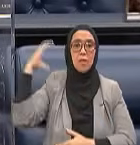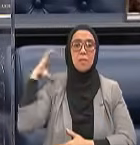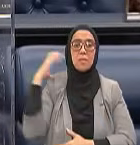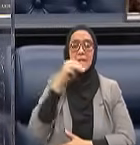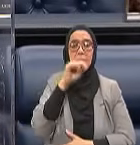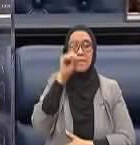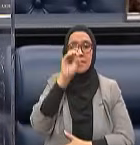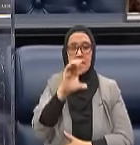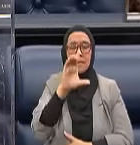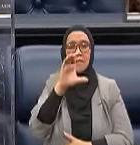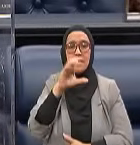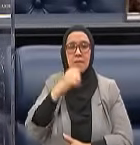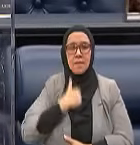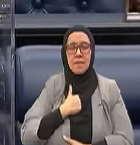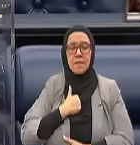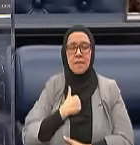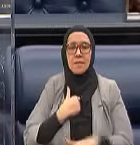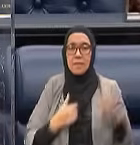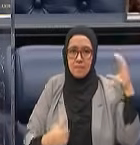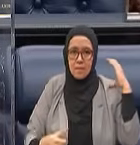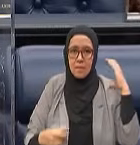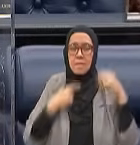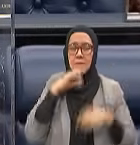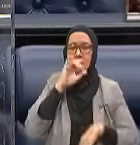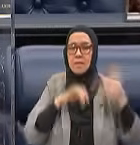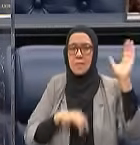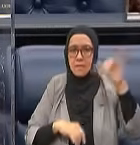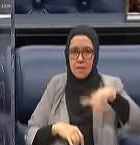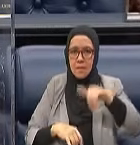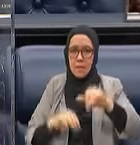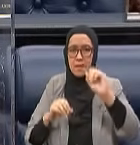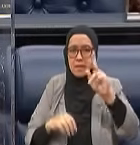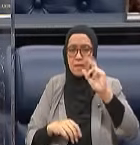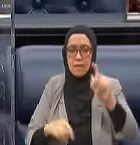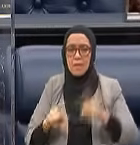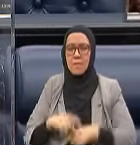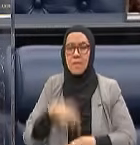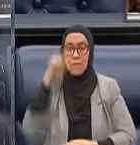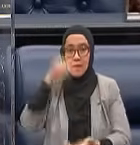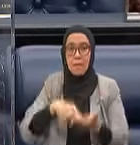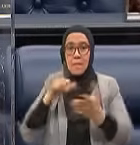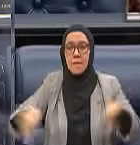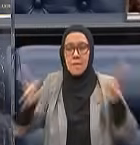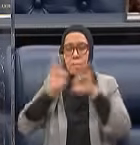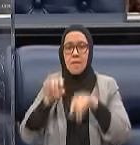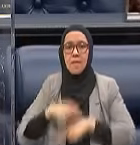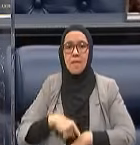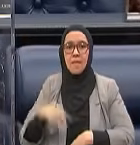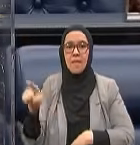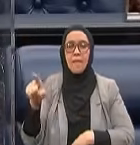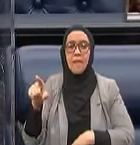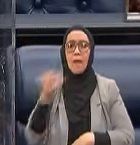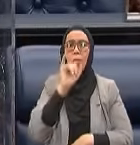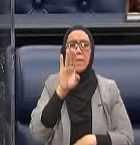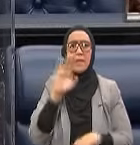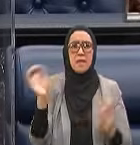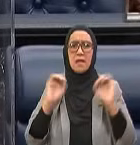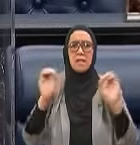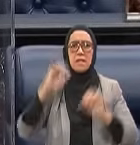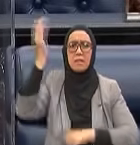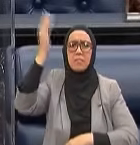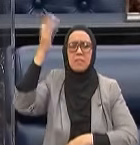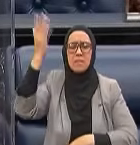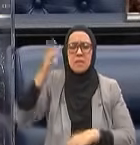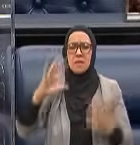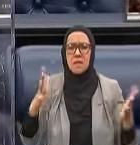ini penting supaya winopoly protect tadi papasan basah Halo